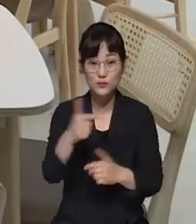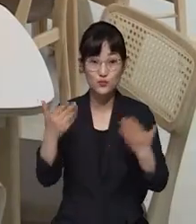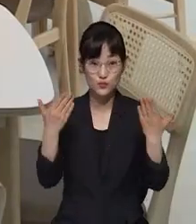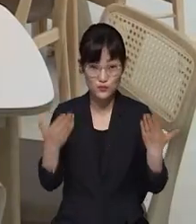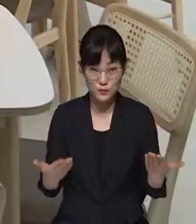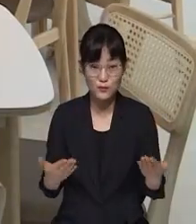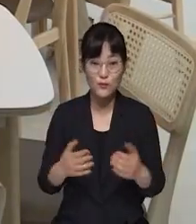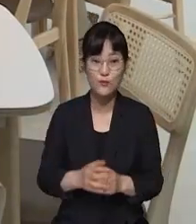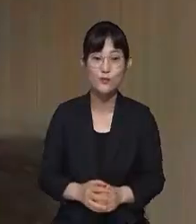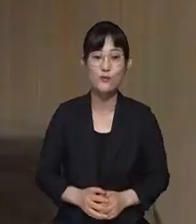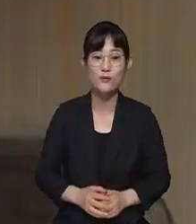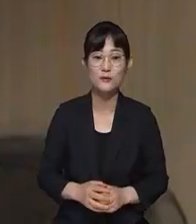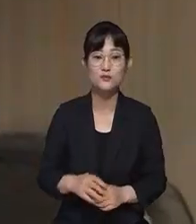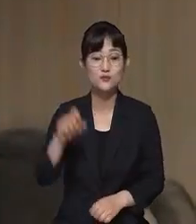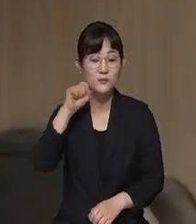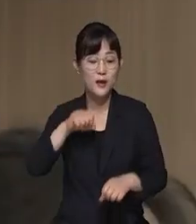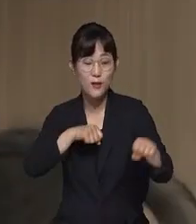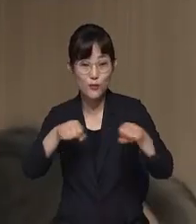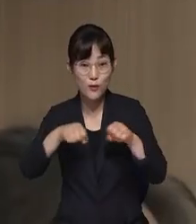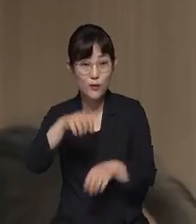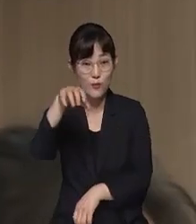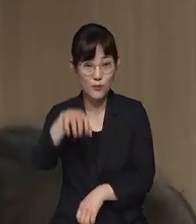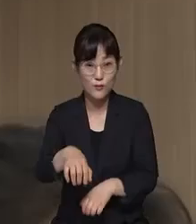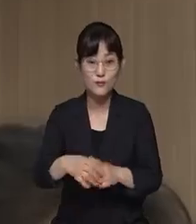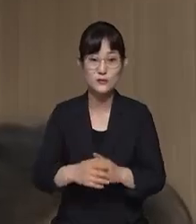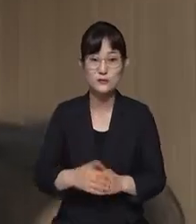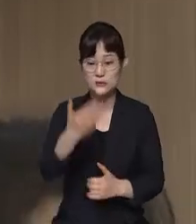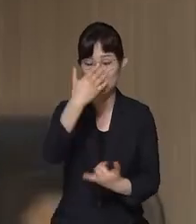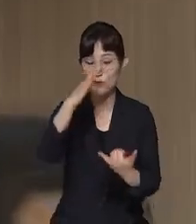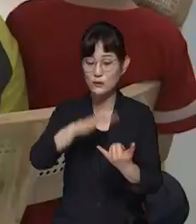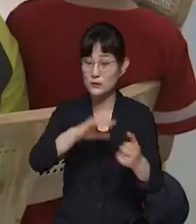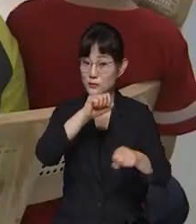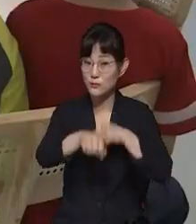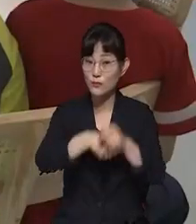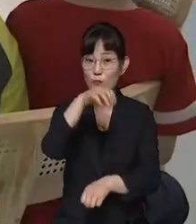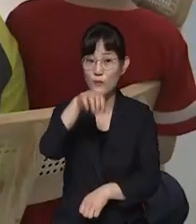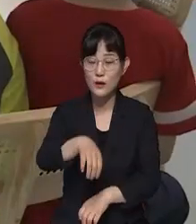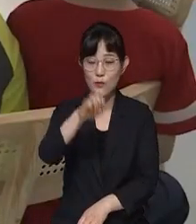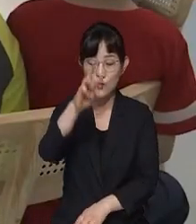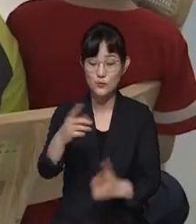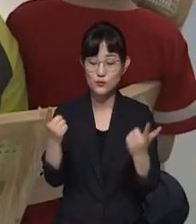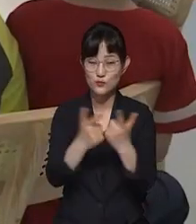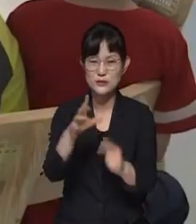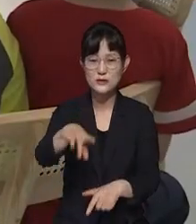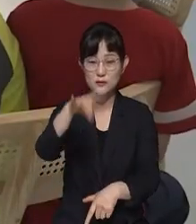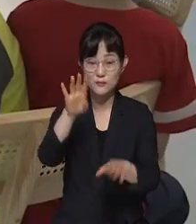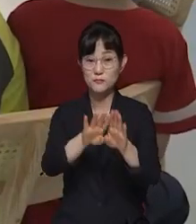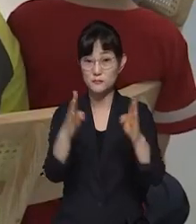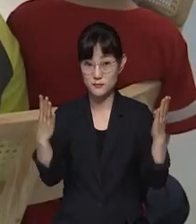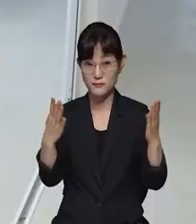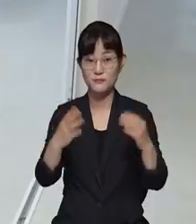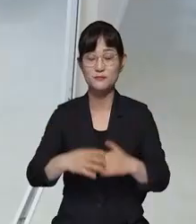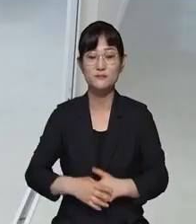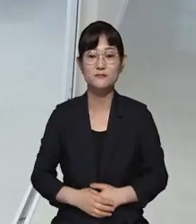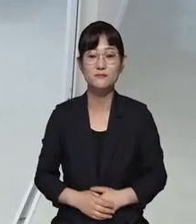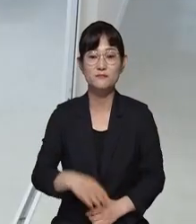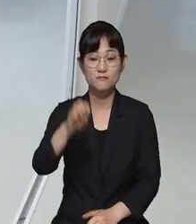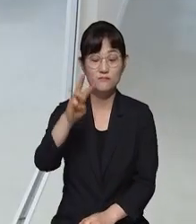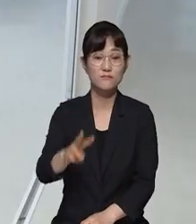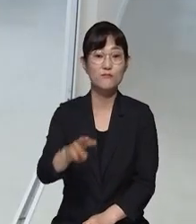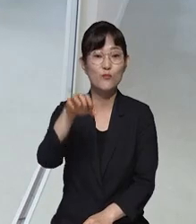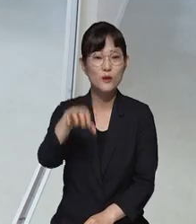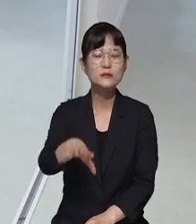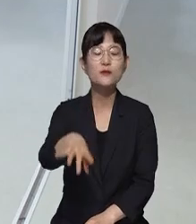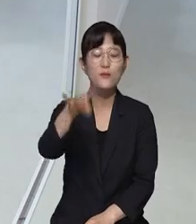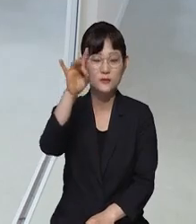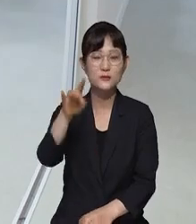휴식을 취하고 여가 활동을 즐길 수 있도록 청소년 자율공간이 광주 북구에 문을 열었습니다. 광주에서는